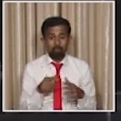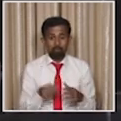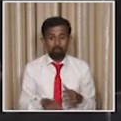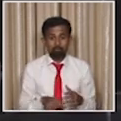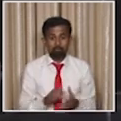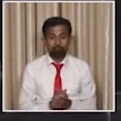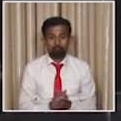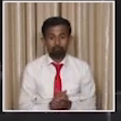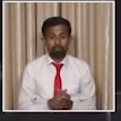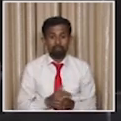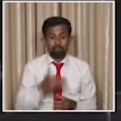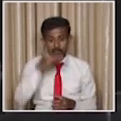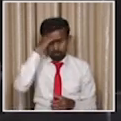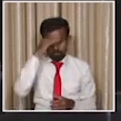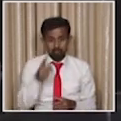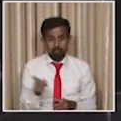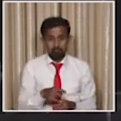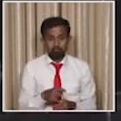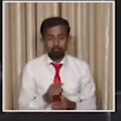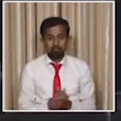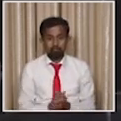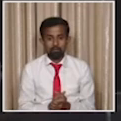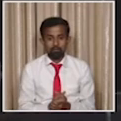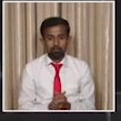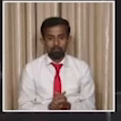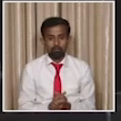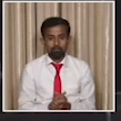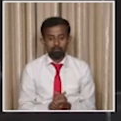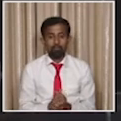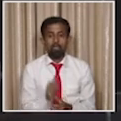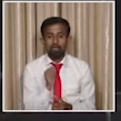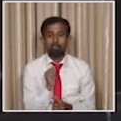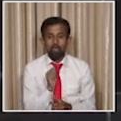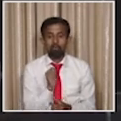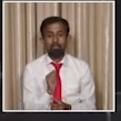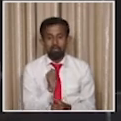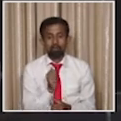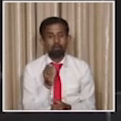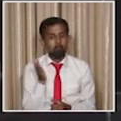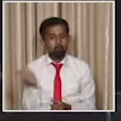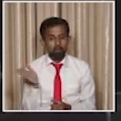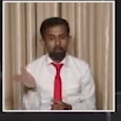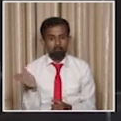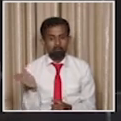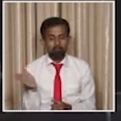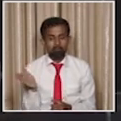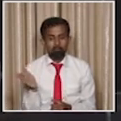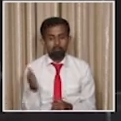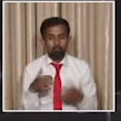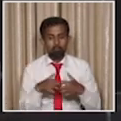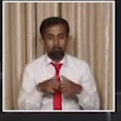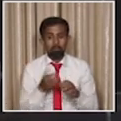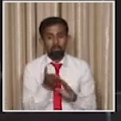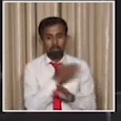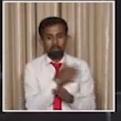එකට අවශ්‍ය පියවර ගන්න මම අවසන් කරන්න වෙලාව සම්බන්ධ ප්‍රශ්න තියෙනවා. ඇයි මේ මේ ත්‍රෙඩ් එක තිබිච්ච එක